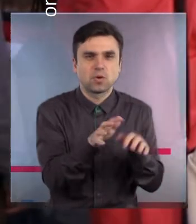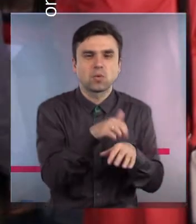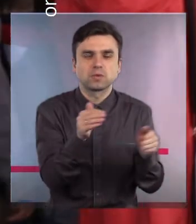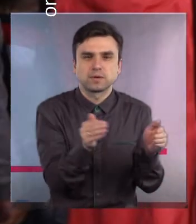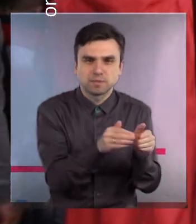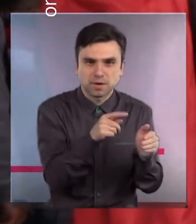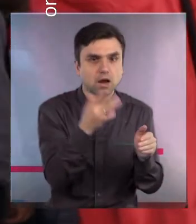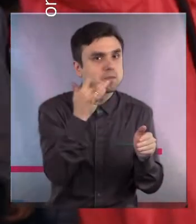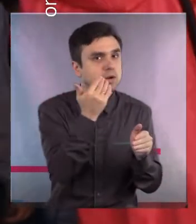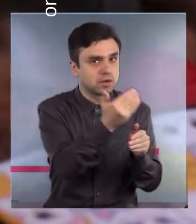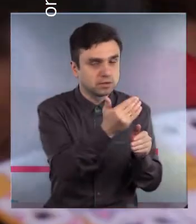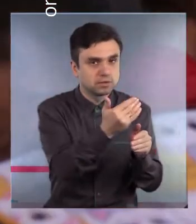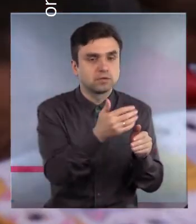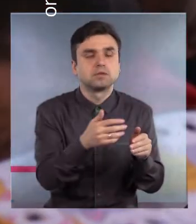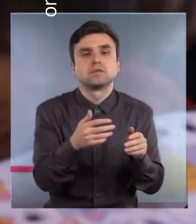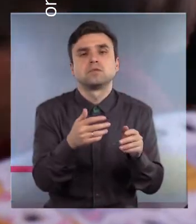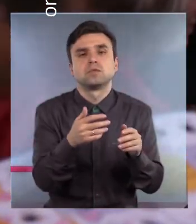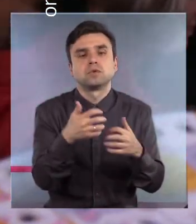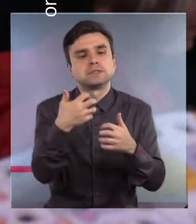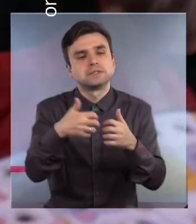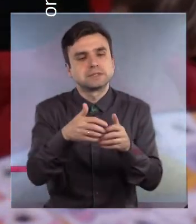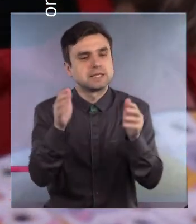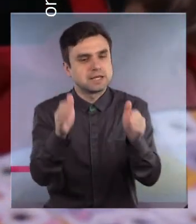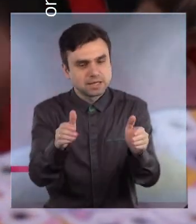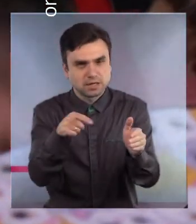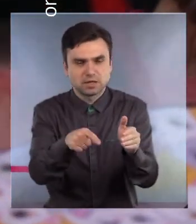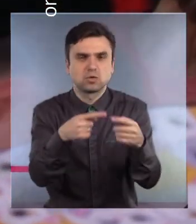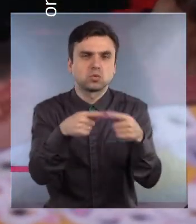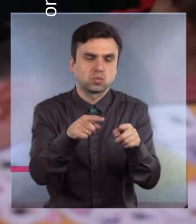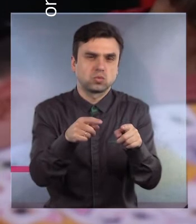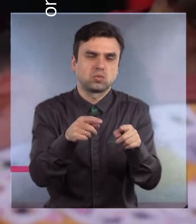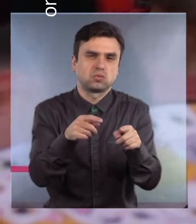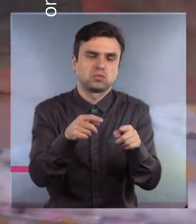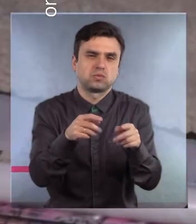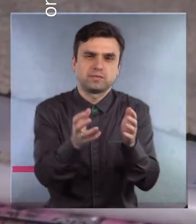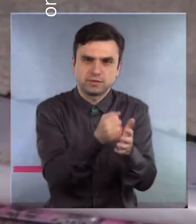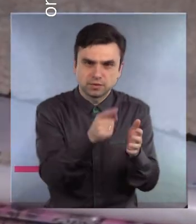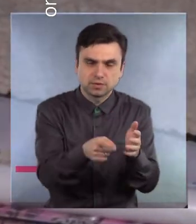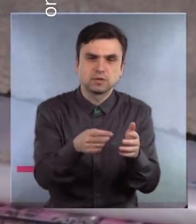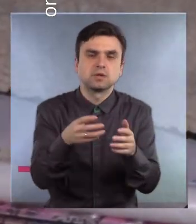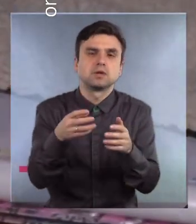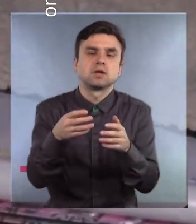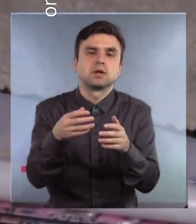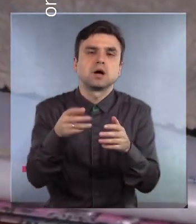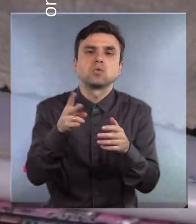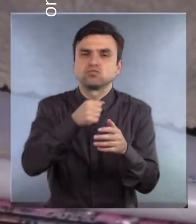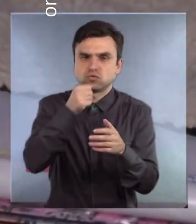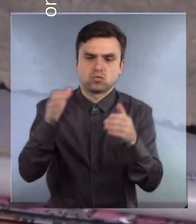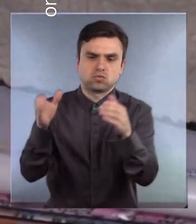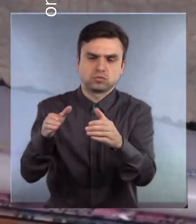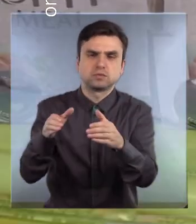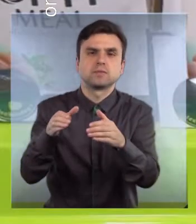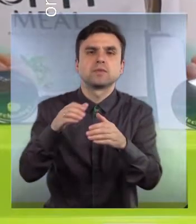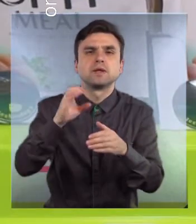старшій віковій групі – посів канадський сфінкс блакитного окрасу. Окрім медалі і кубків, визнані хвостаті отримали приємні подарунки